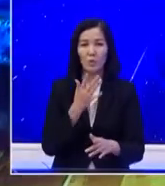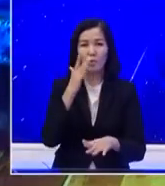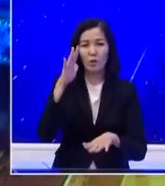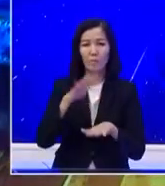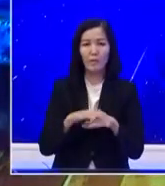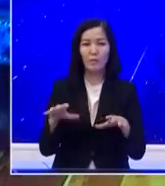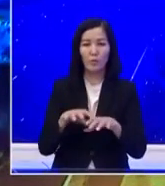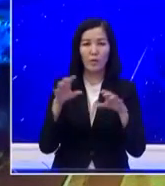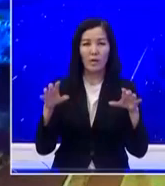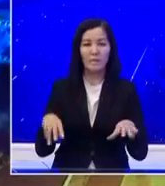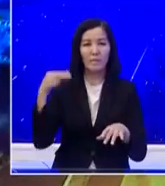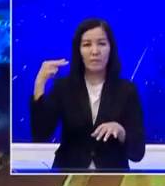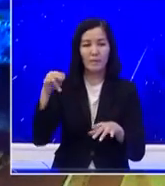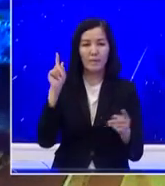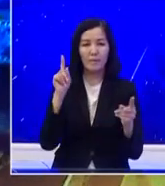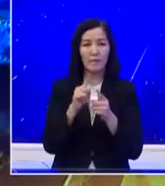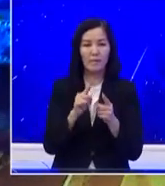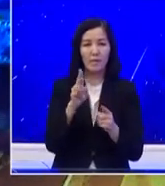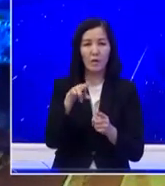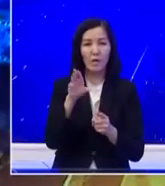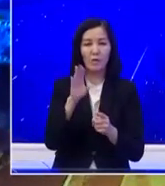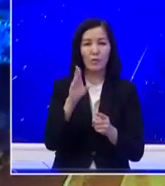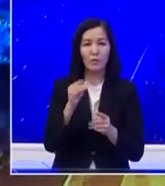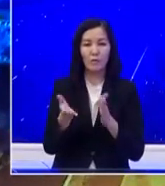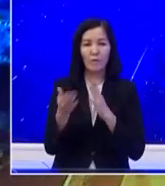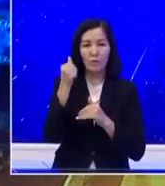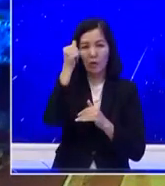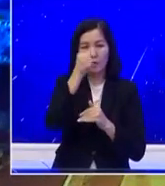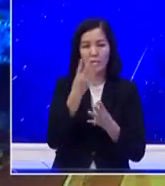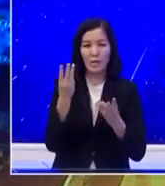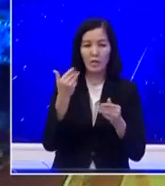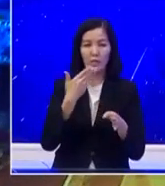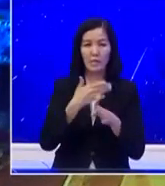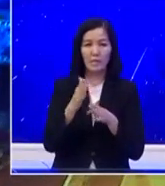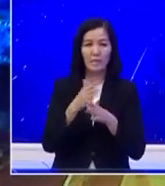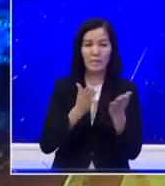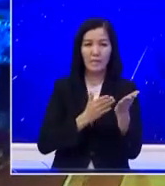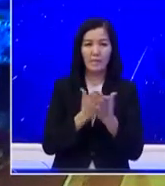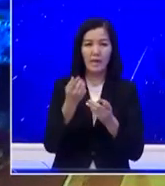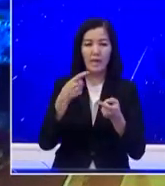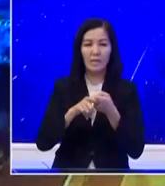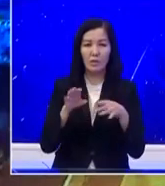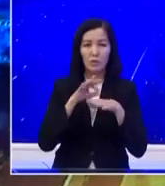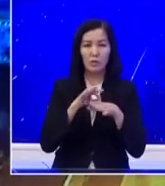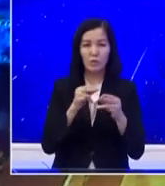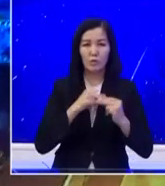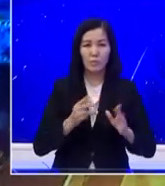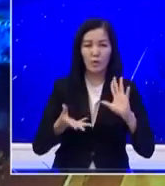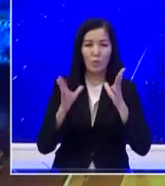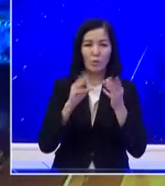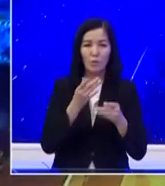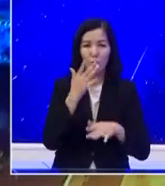Ұлттық банк төрағасы президентке есеп берді. Ерболат Досаев өткен жылғы қаржы несие саясатына қатысты жүргізілген жұмыстарды